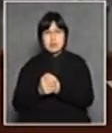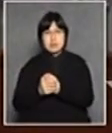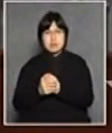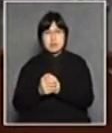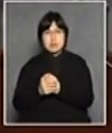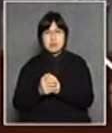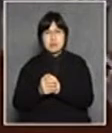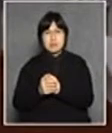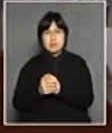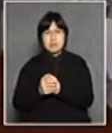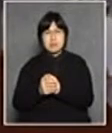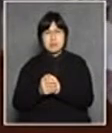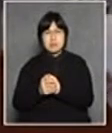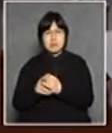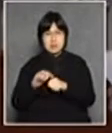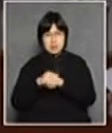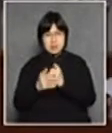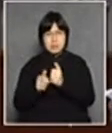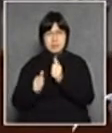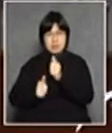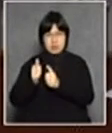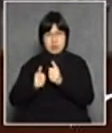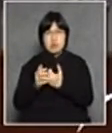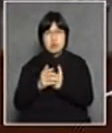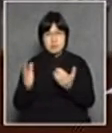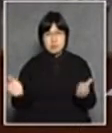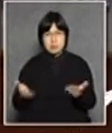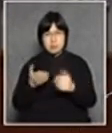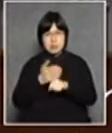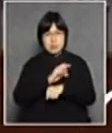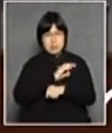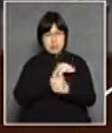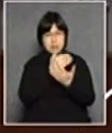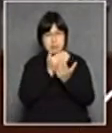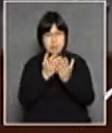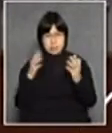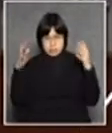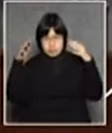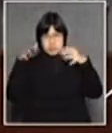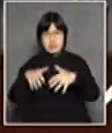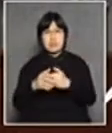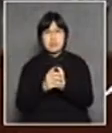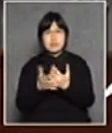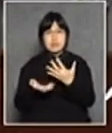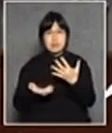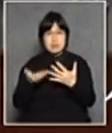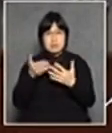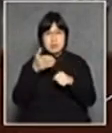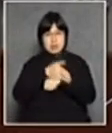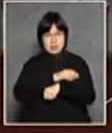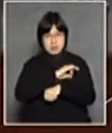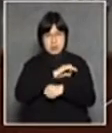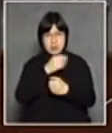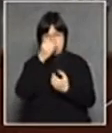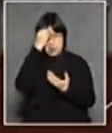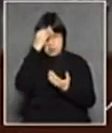這個的國際盛事呢，能夠可以鼓勵到社會各界全程投入呢，然後提升社會對於學